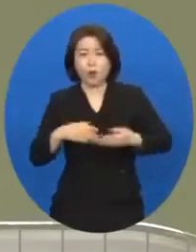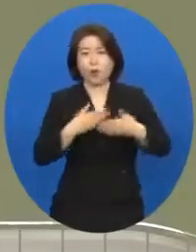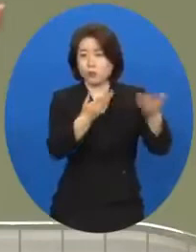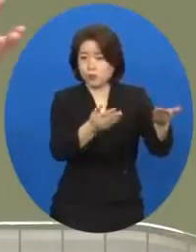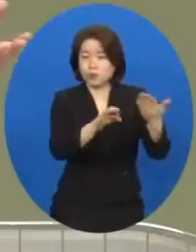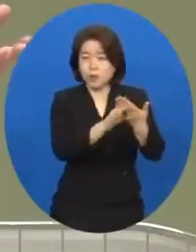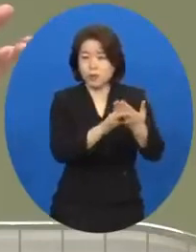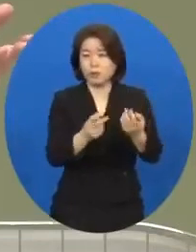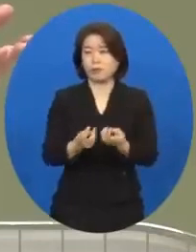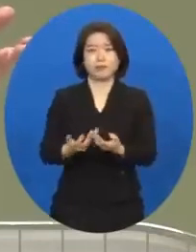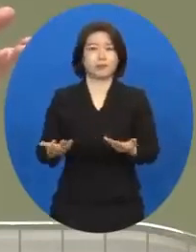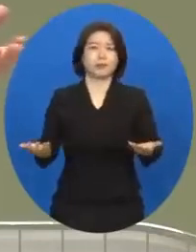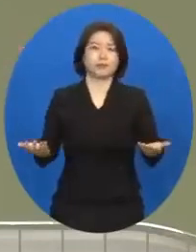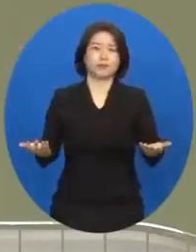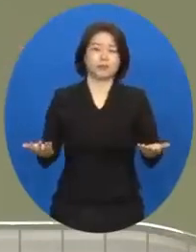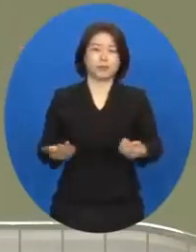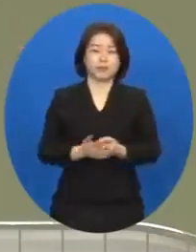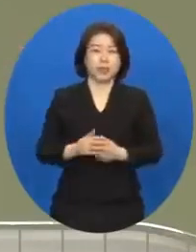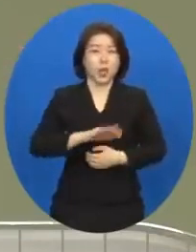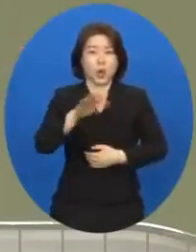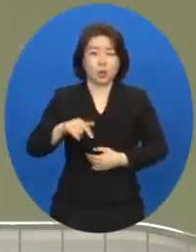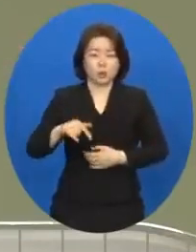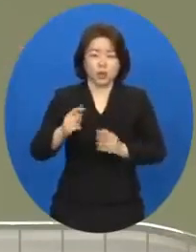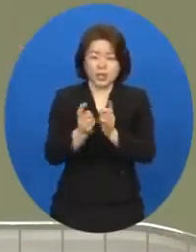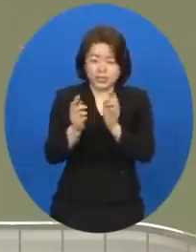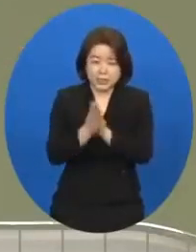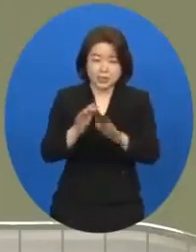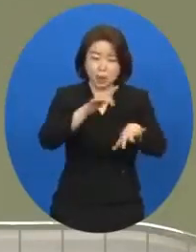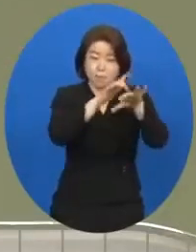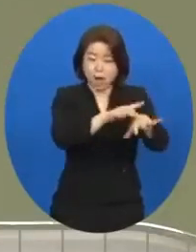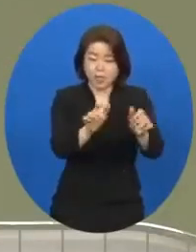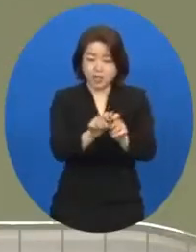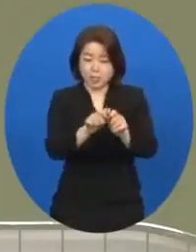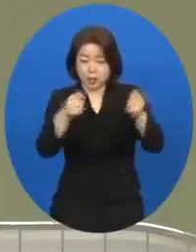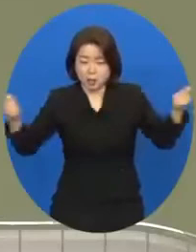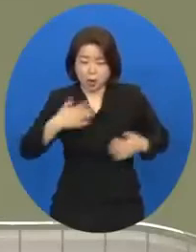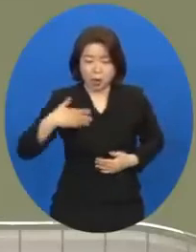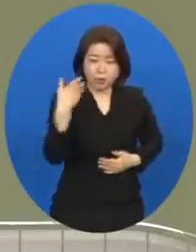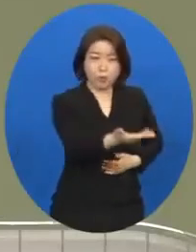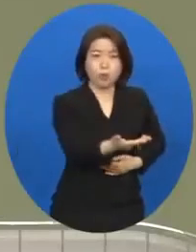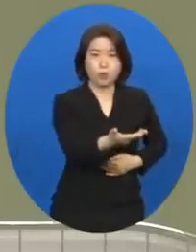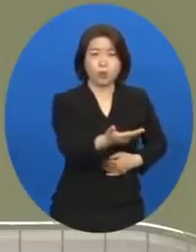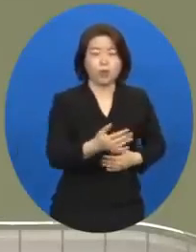그러면 대책이 없는 거예요. 우리가 스스로 마귀에게 마음을 열면